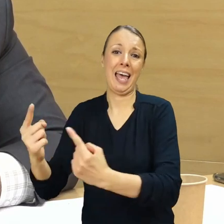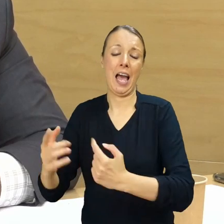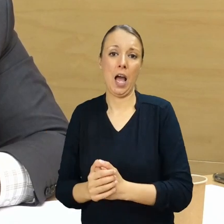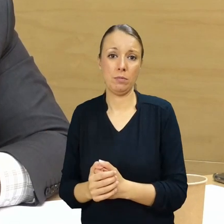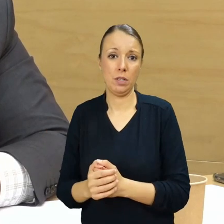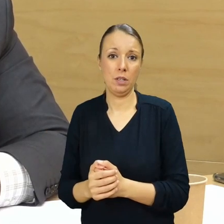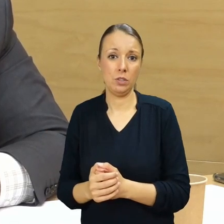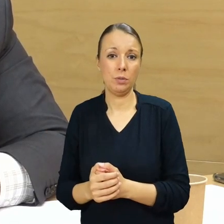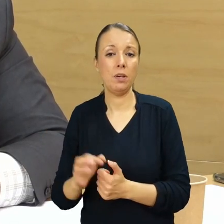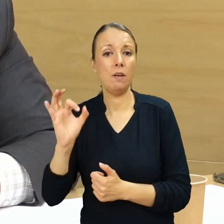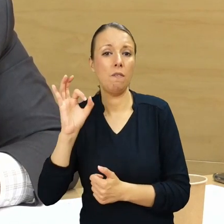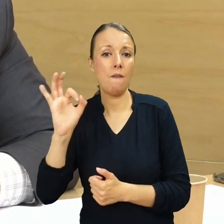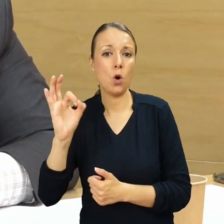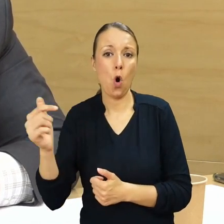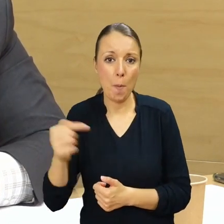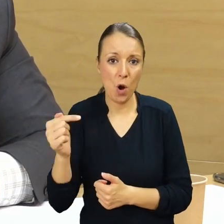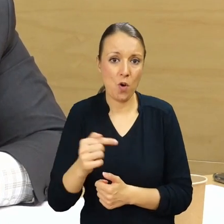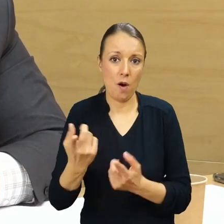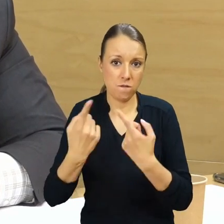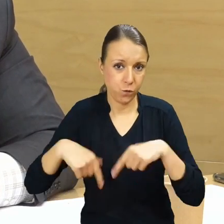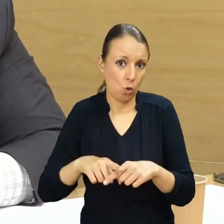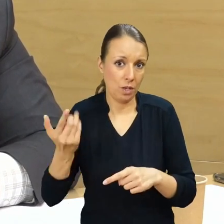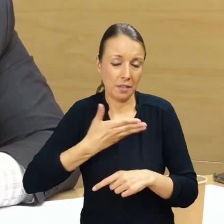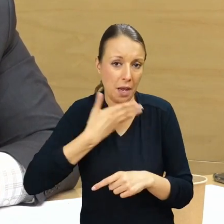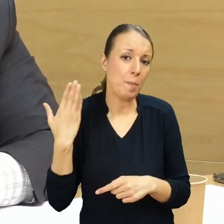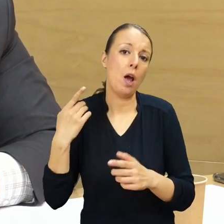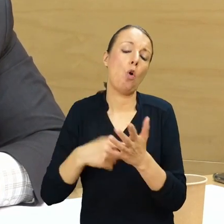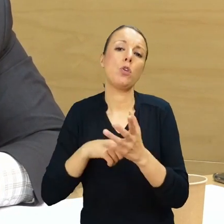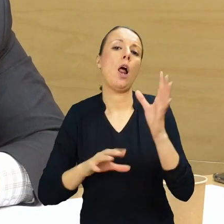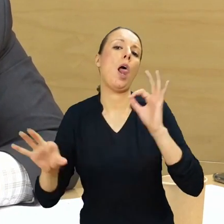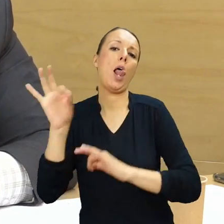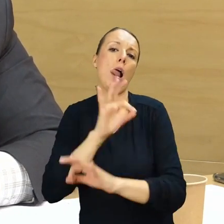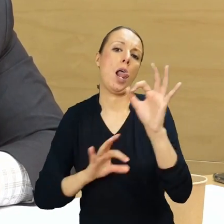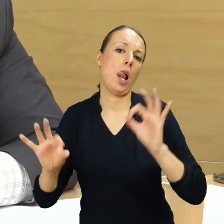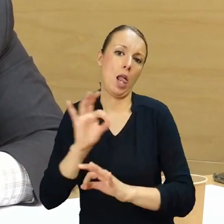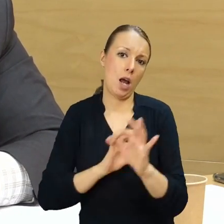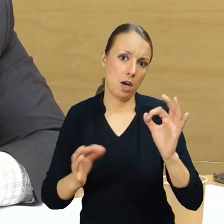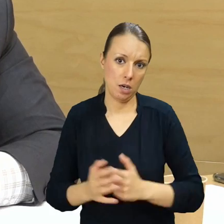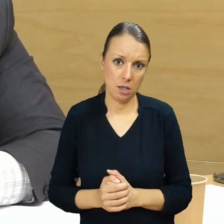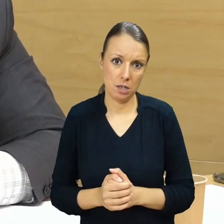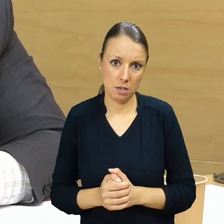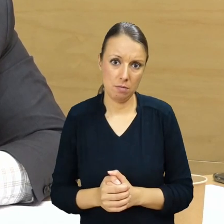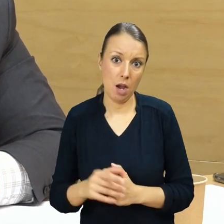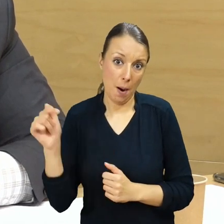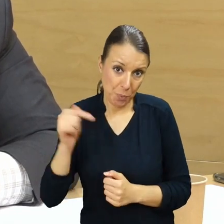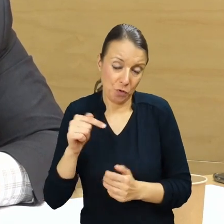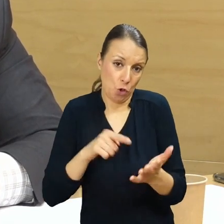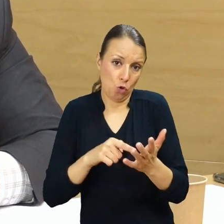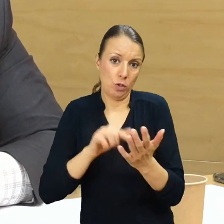się należycie z takiej sprawozdawczości w minimalnym stopniu przecież, bo jest